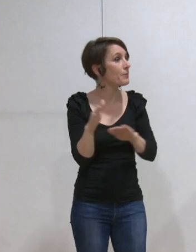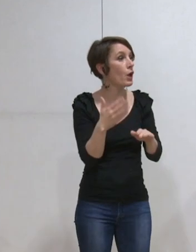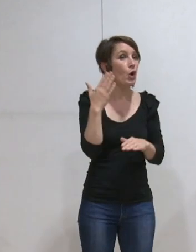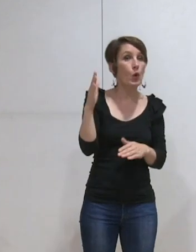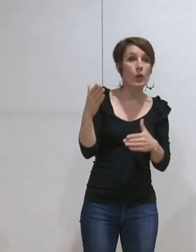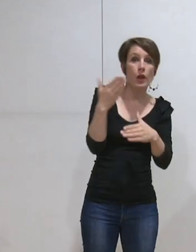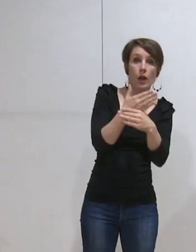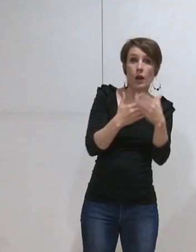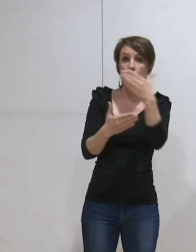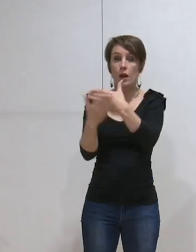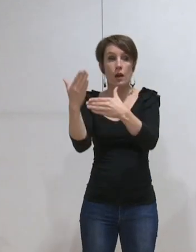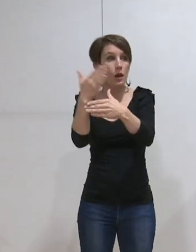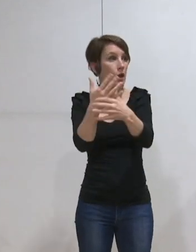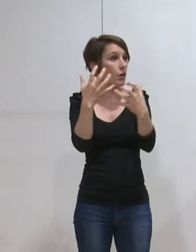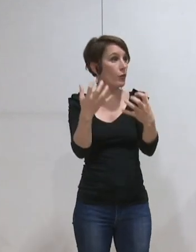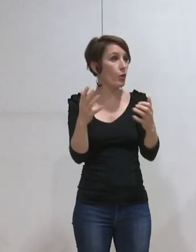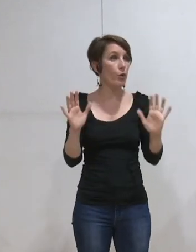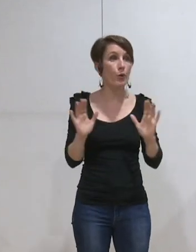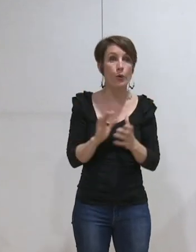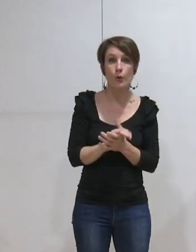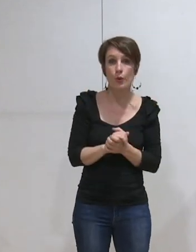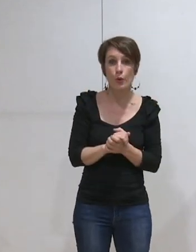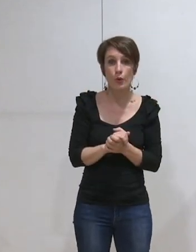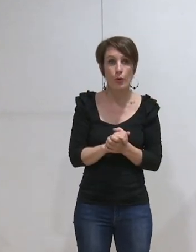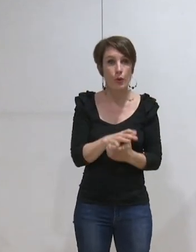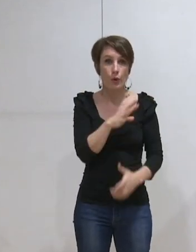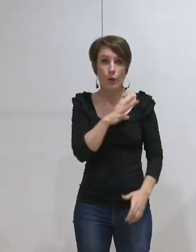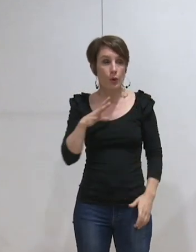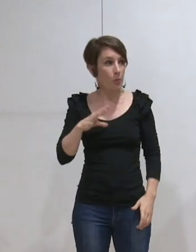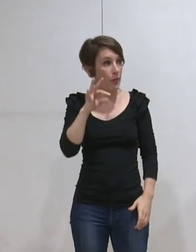parole madame madame